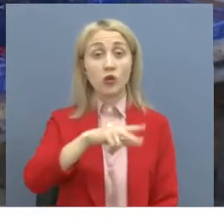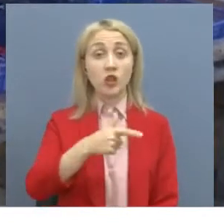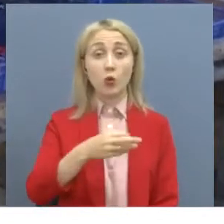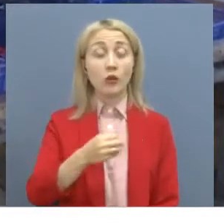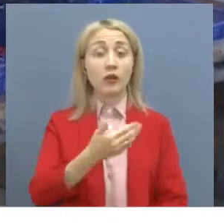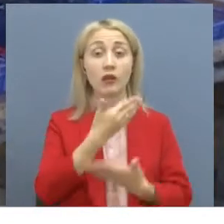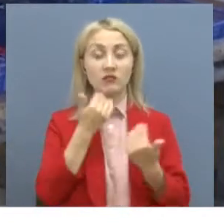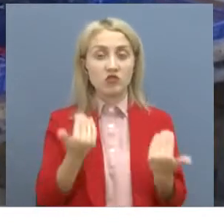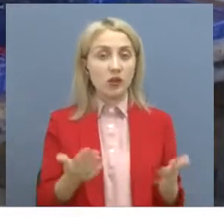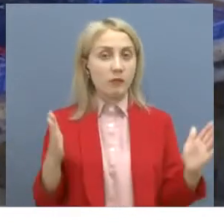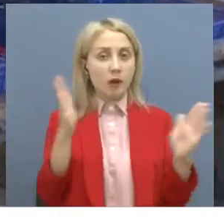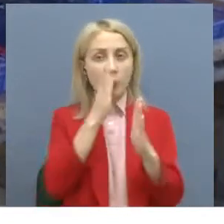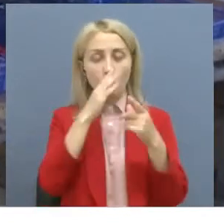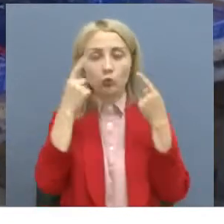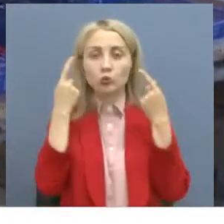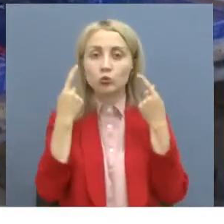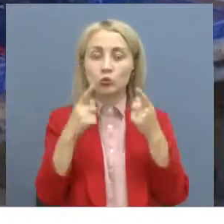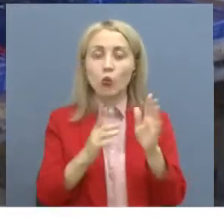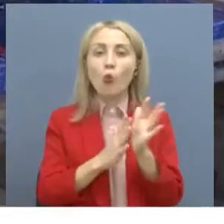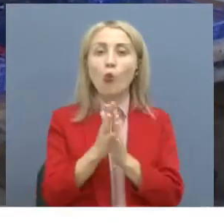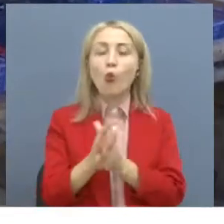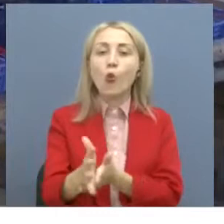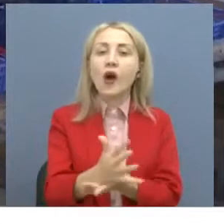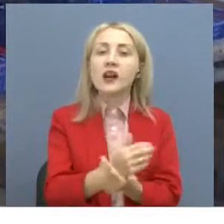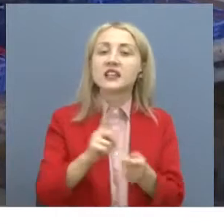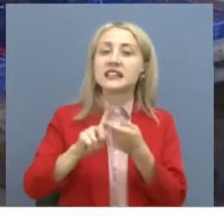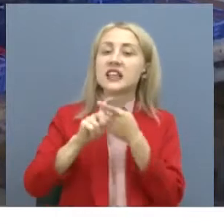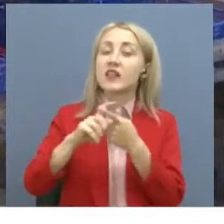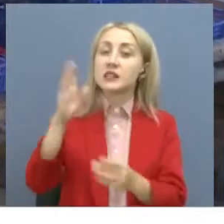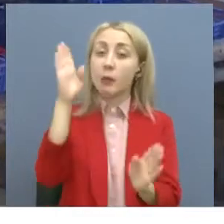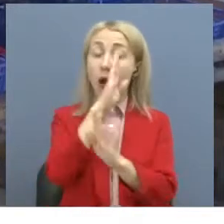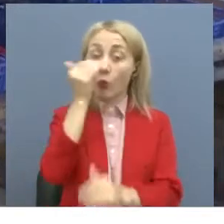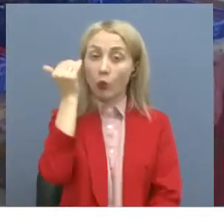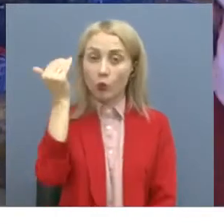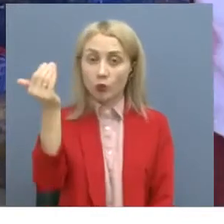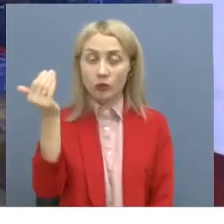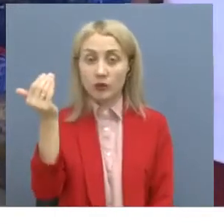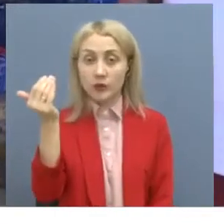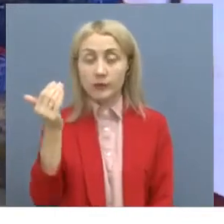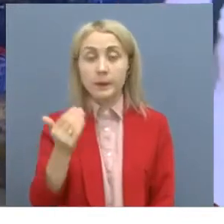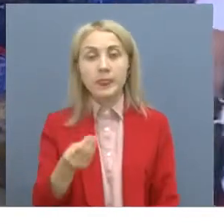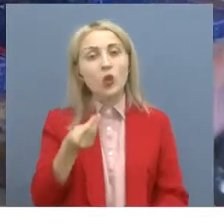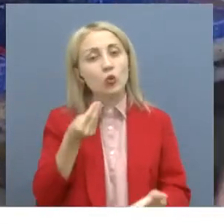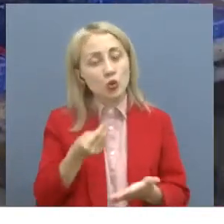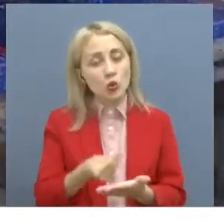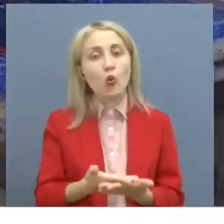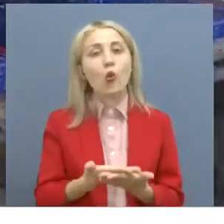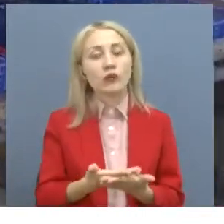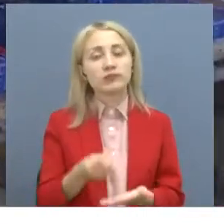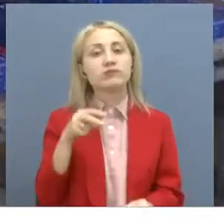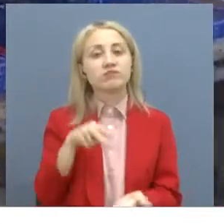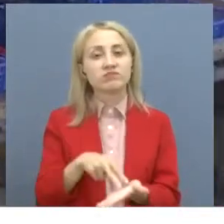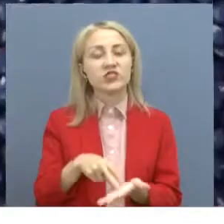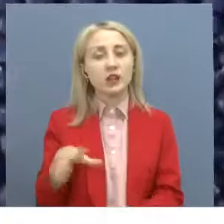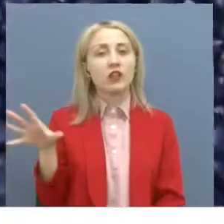жатыр, ағаштарды бір су қалған. Жауының жоқтығы барлығы. Биыл қымбаттау. Да, потому что енді жыл сайын болмағаннан кейін білесіз ғой,